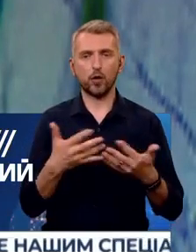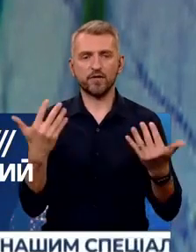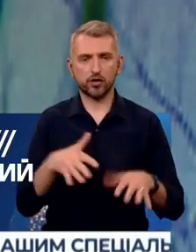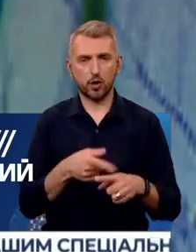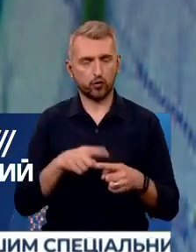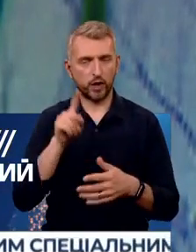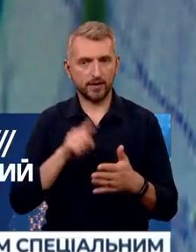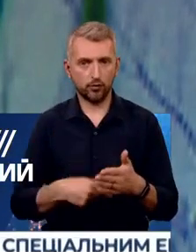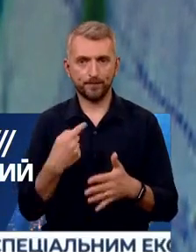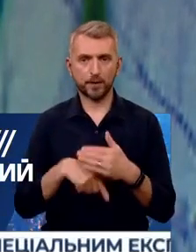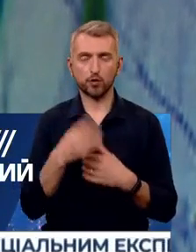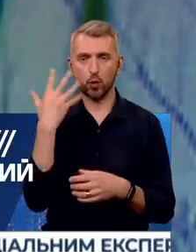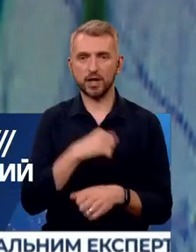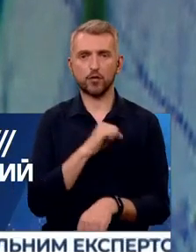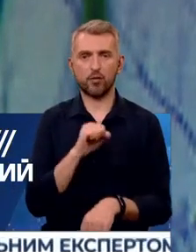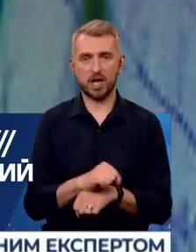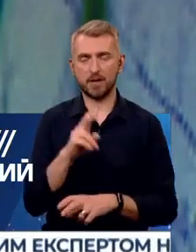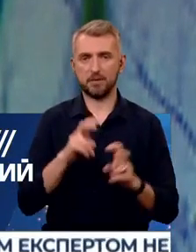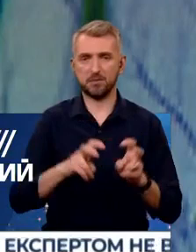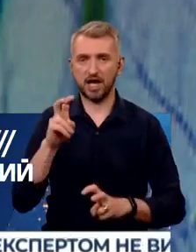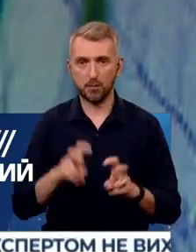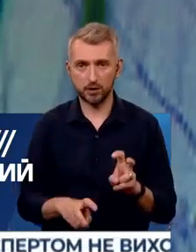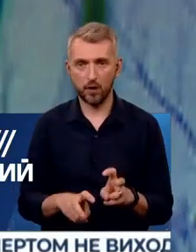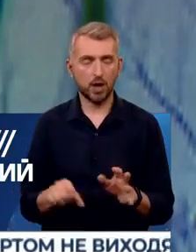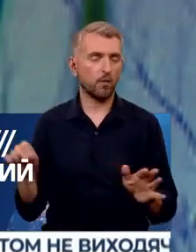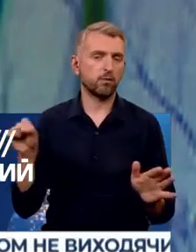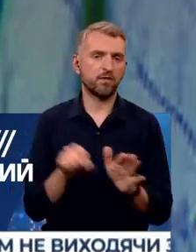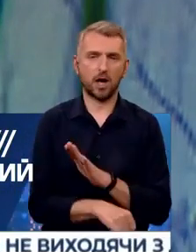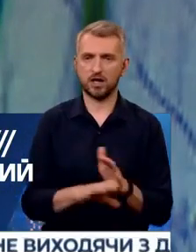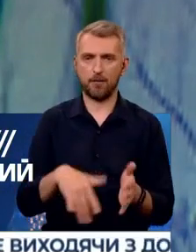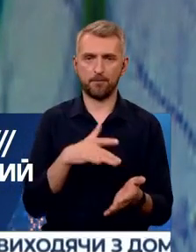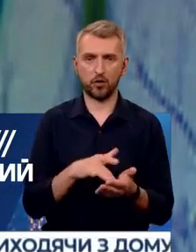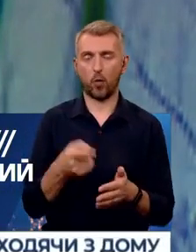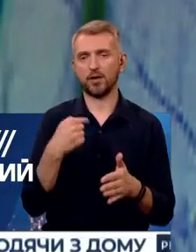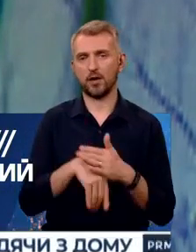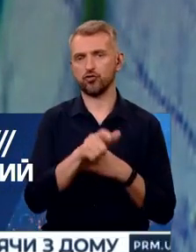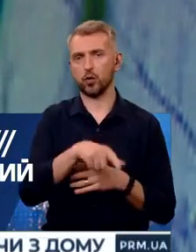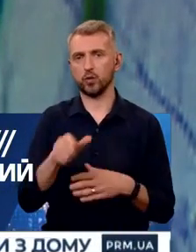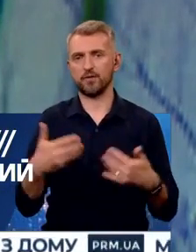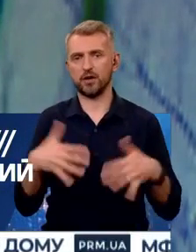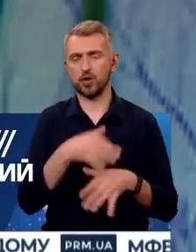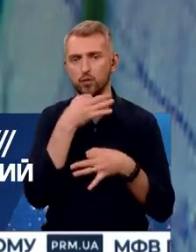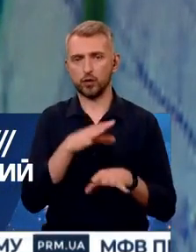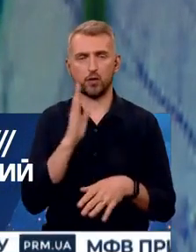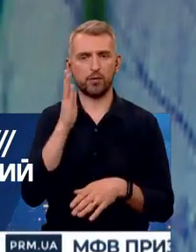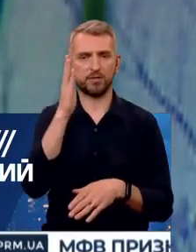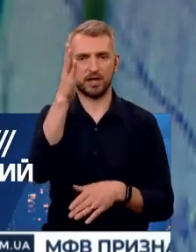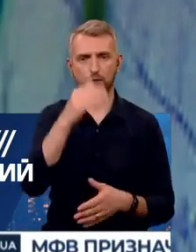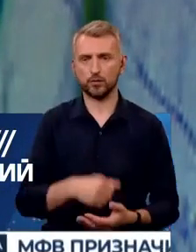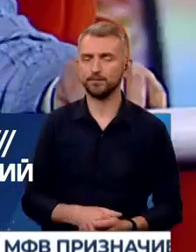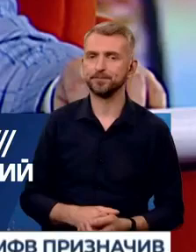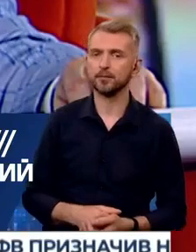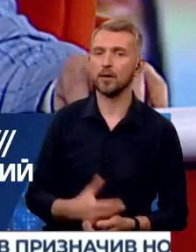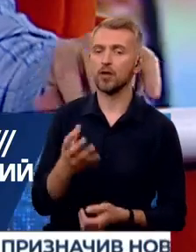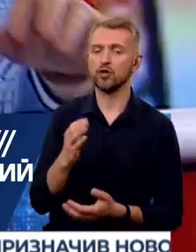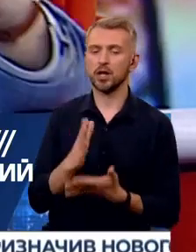цю надію, тому що коли зупиняється підприємство, вбивається місто, а значить і люди втрачають будь-яку перспективу. Ще